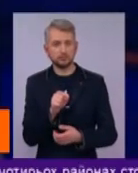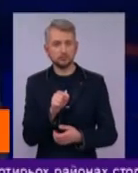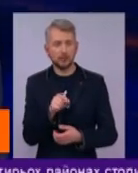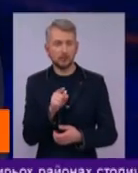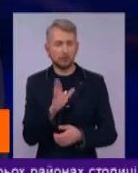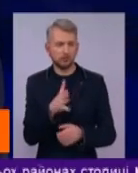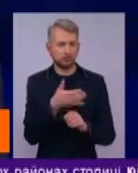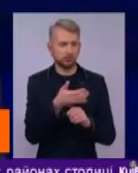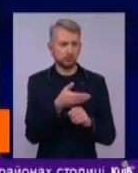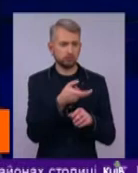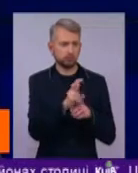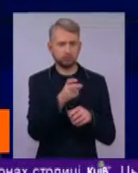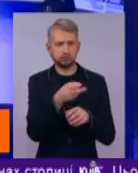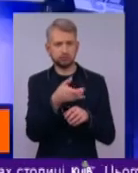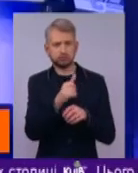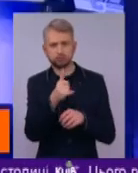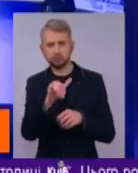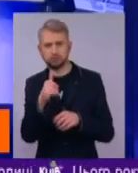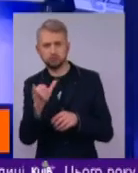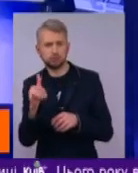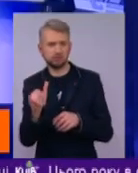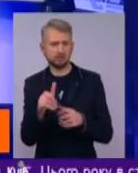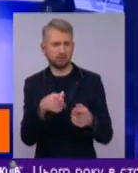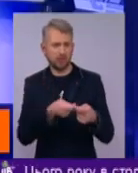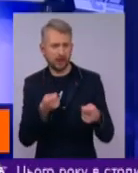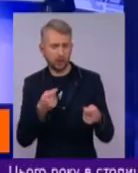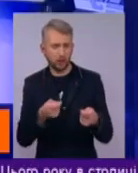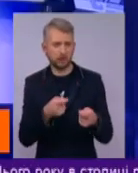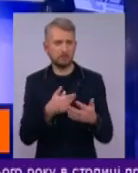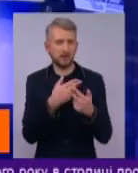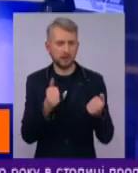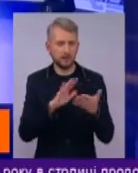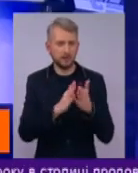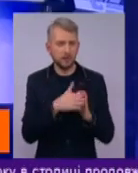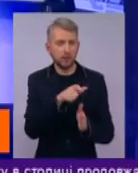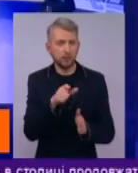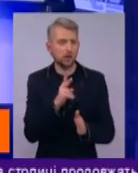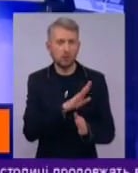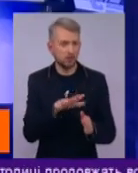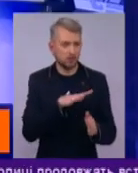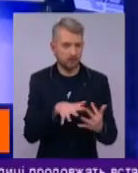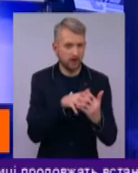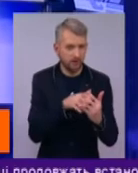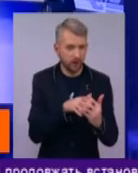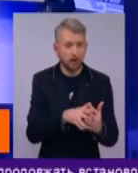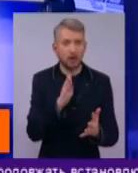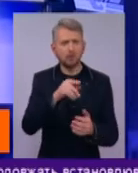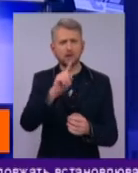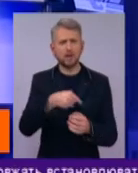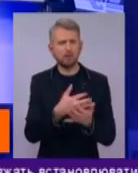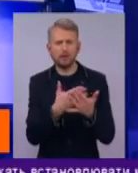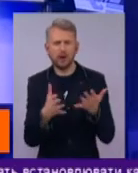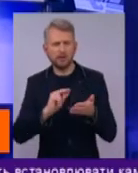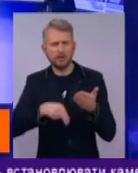скажем, с признанием этого статуса люди, которые не воевали там. Они будут требовать